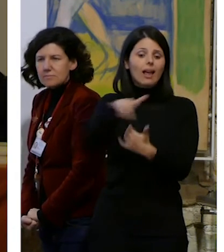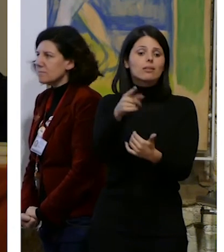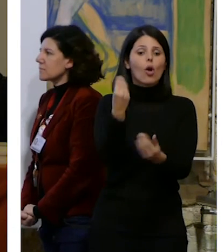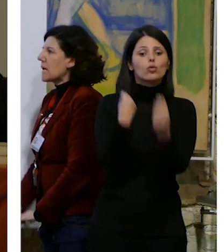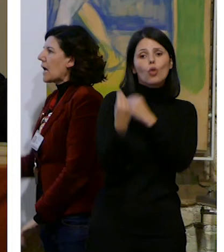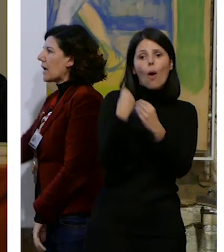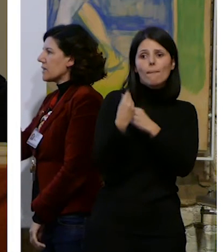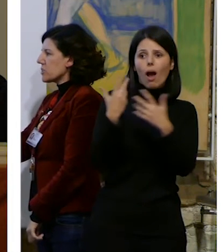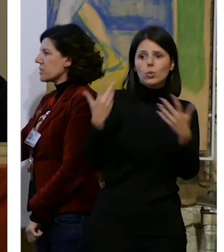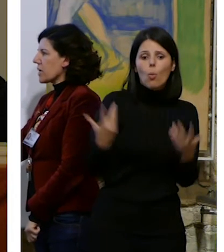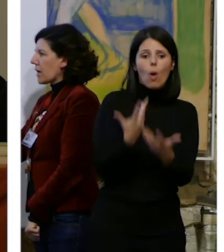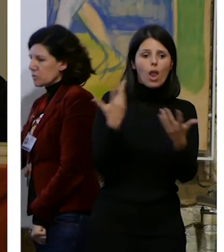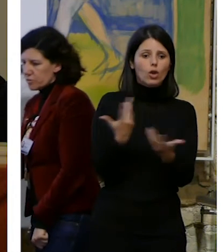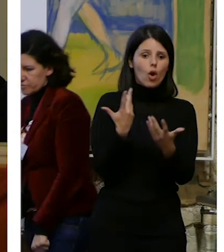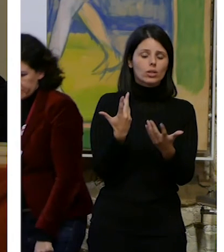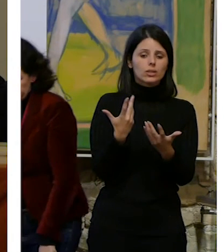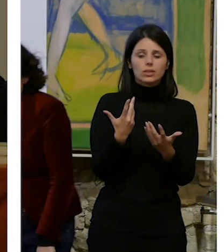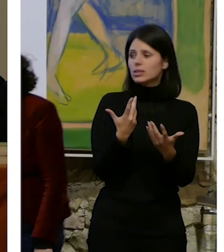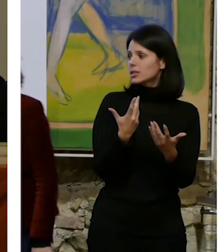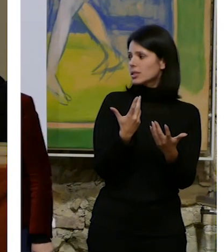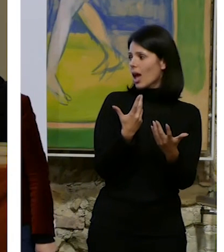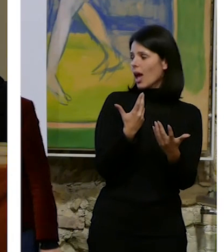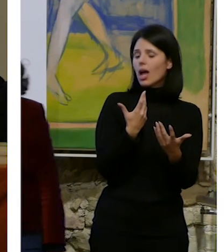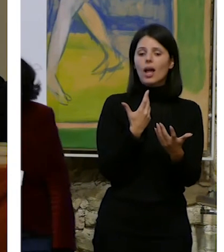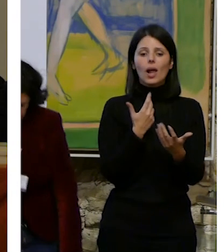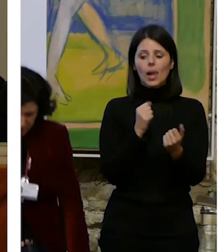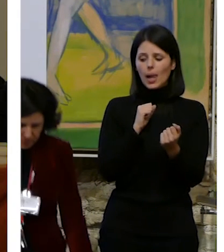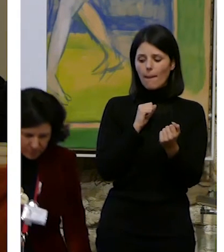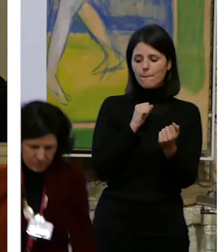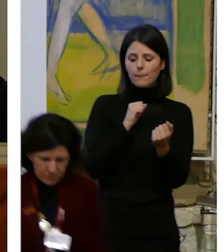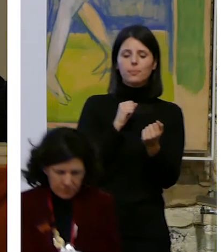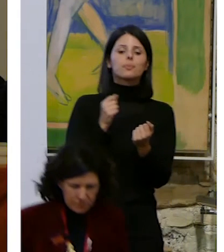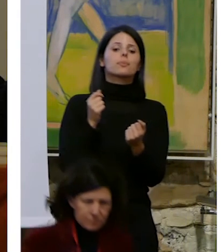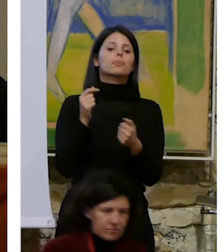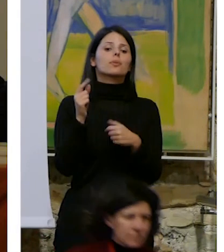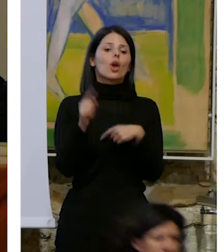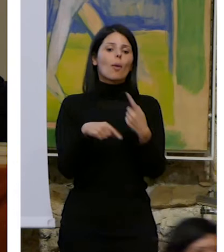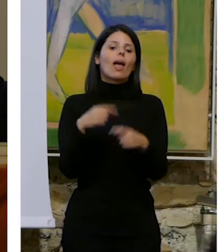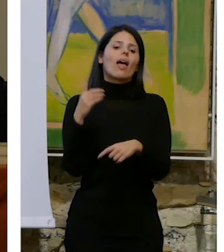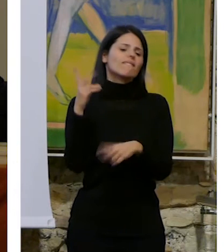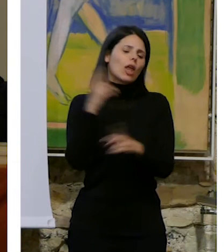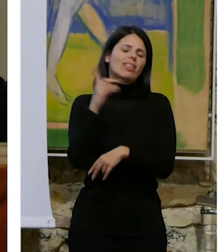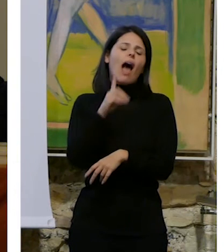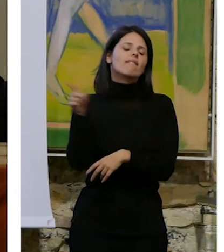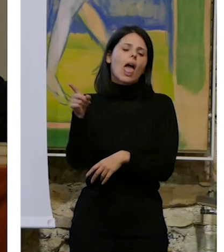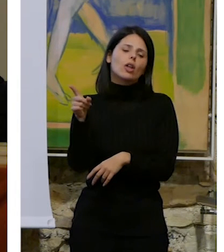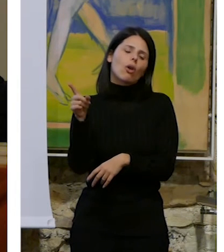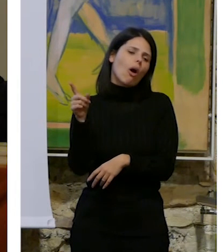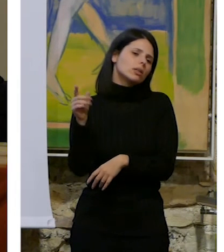domanda, qualche stimolo, qualcosa, insomma, perché poi Daverio riesce sempre